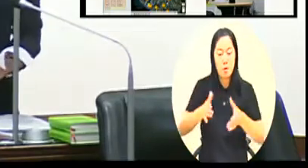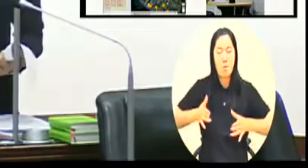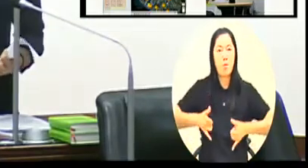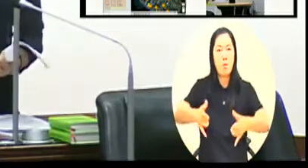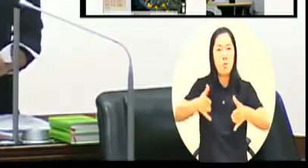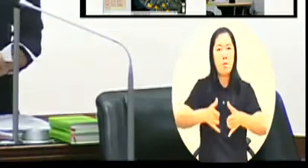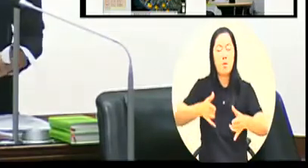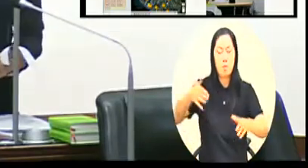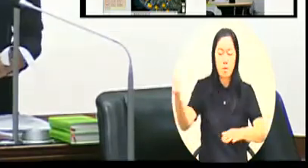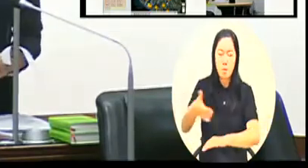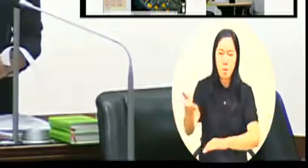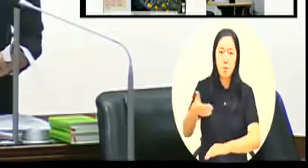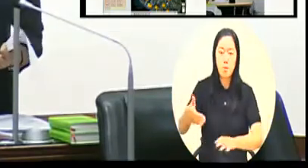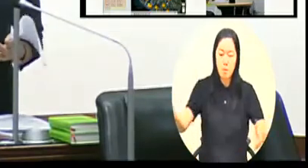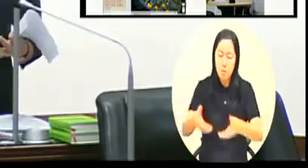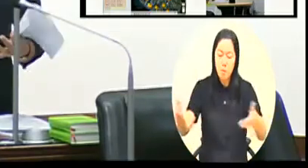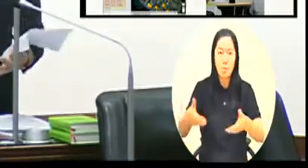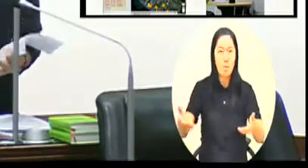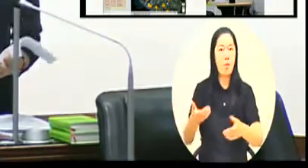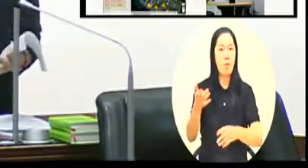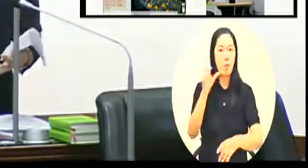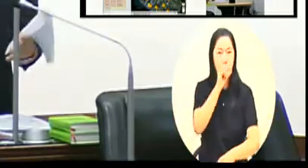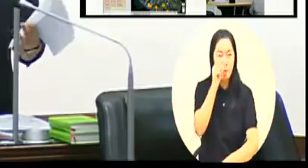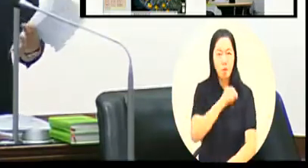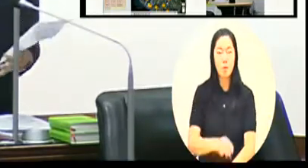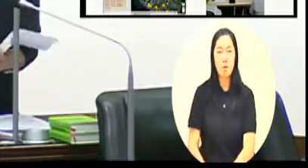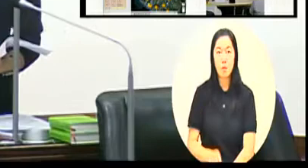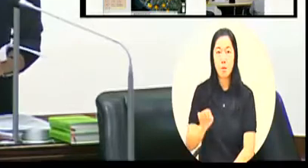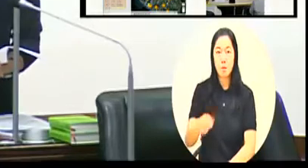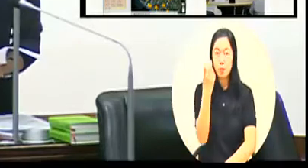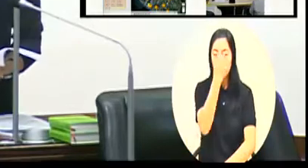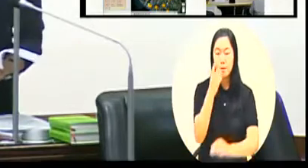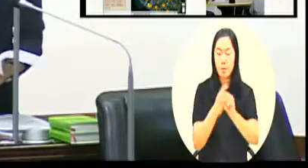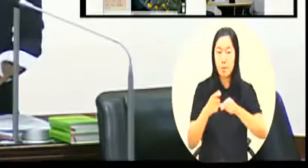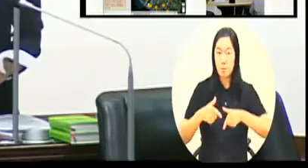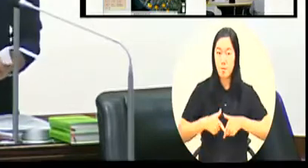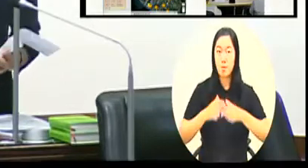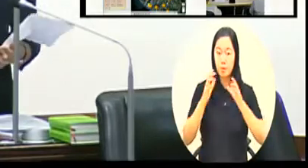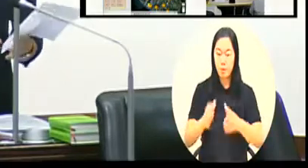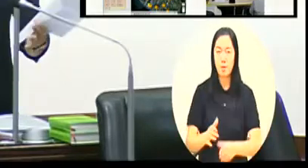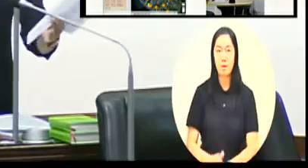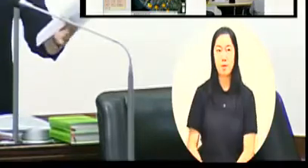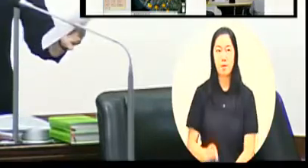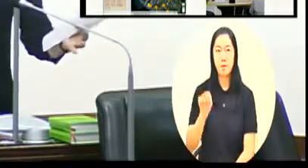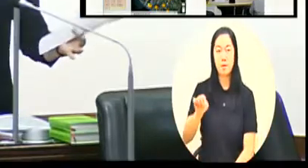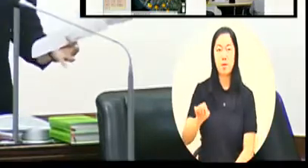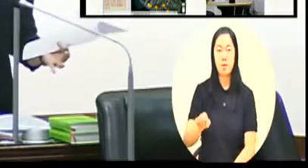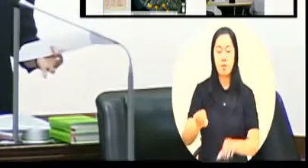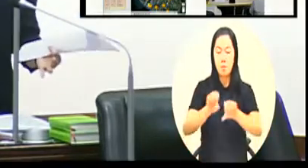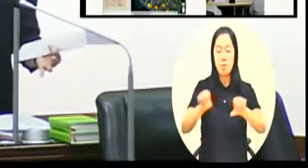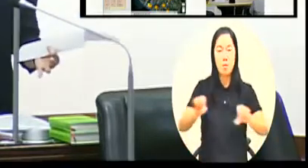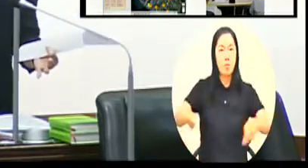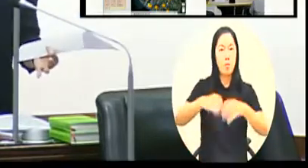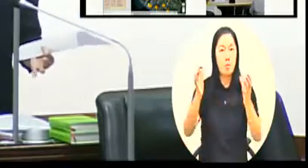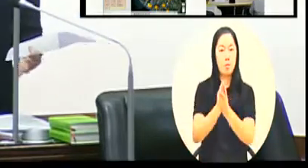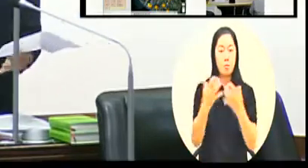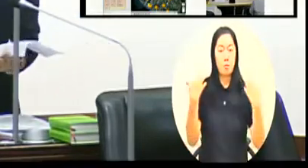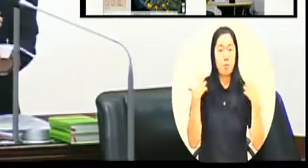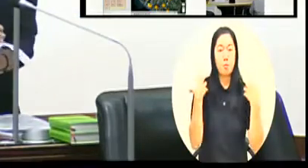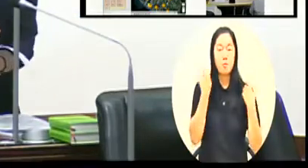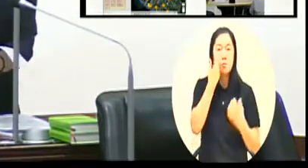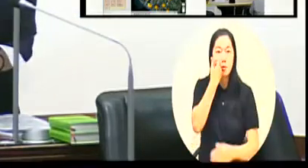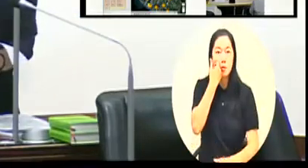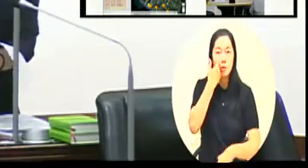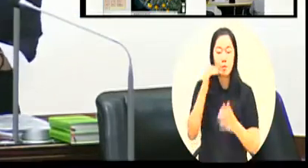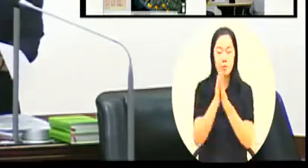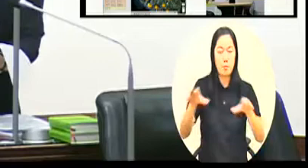所以我们现在成立的一个道路挖掘的一个管理中心，把这全部的管路各单位啊，还有包